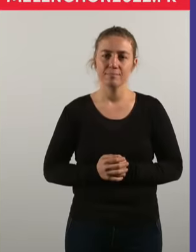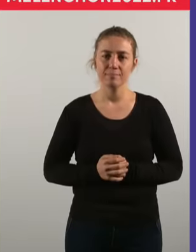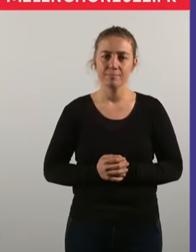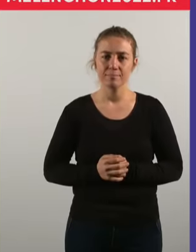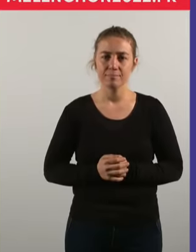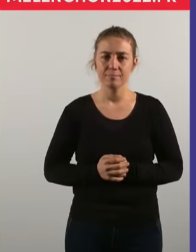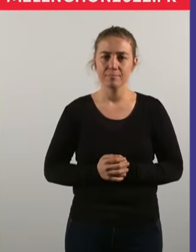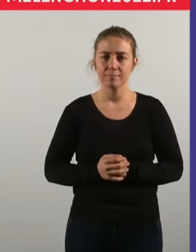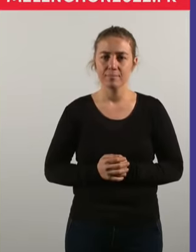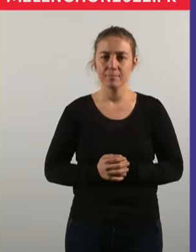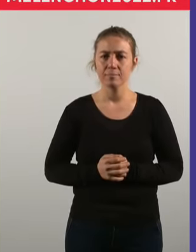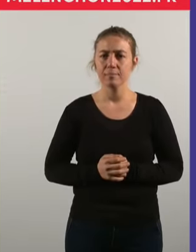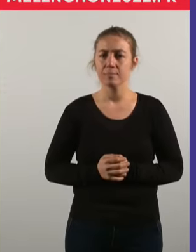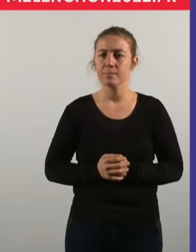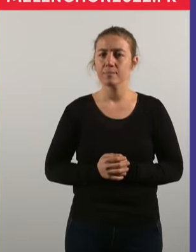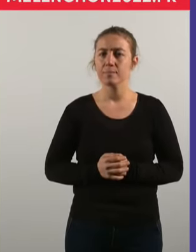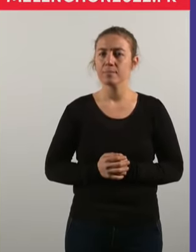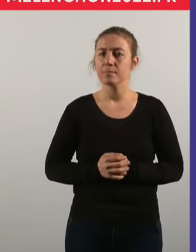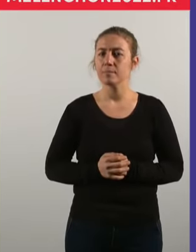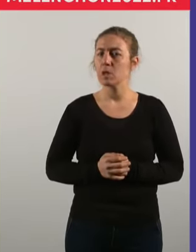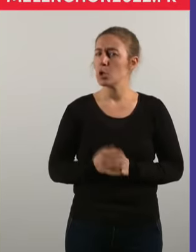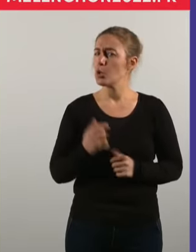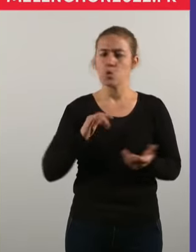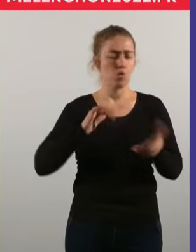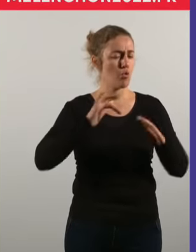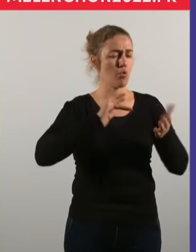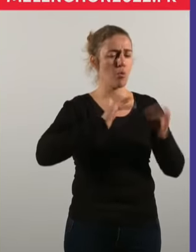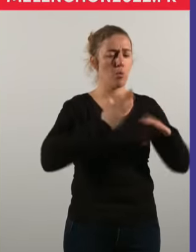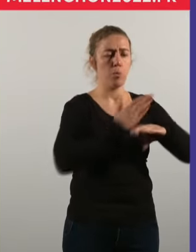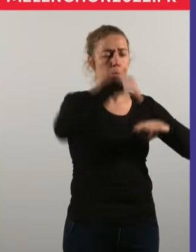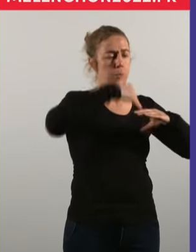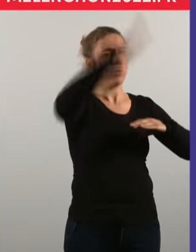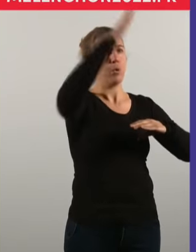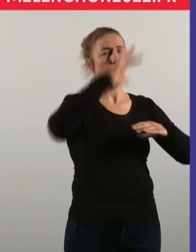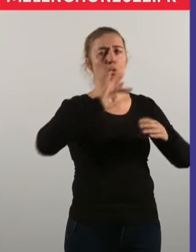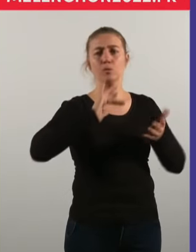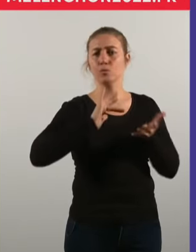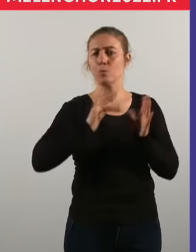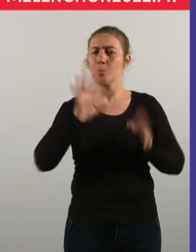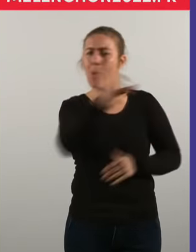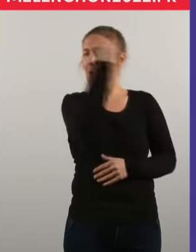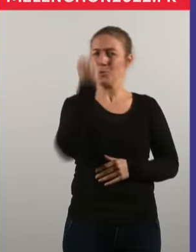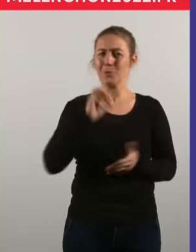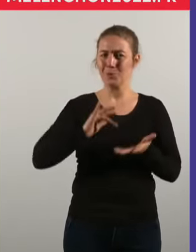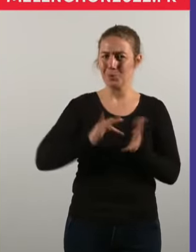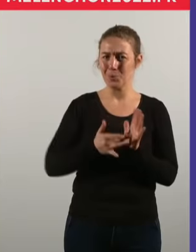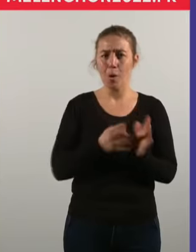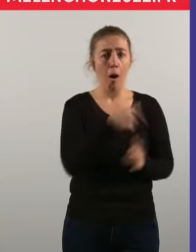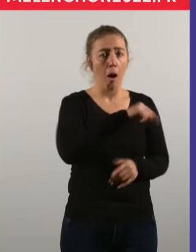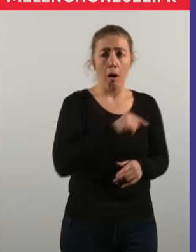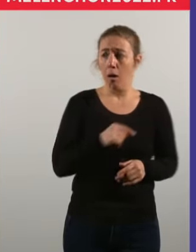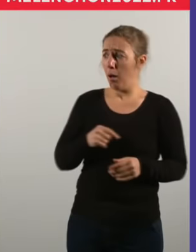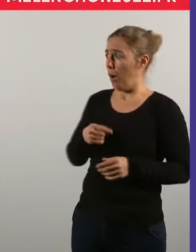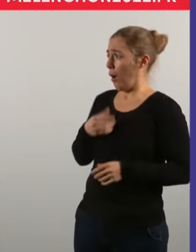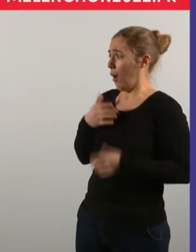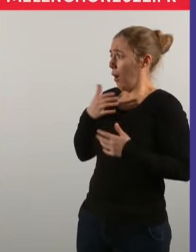J'ai dit longtemps, je prends tout, parce que ça m'amusait de voir leur mine